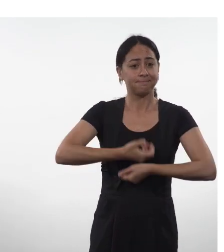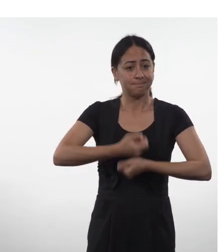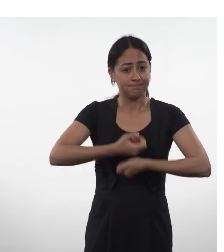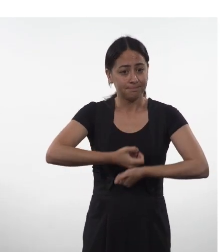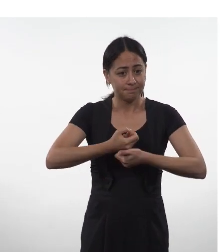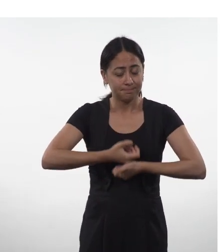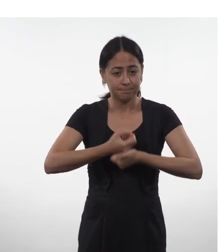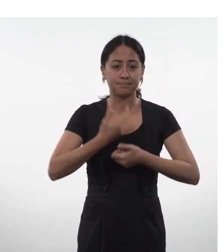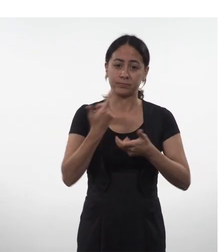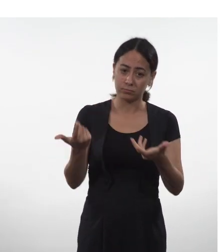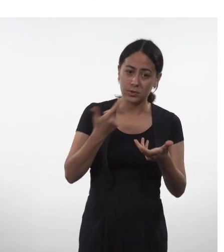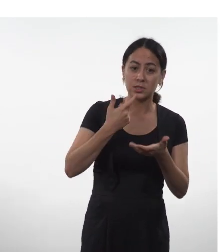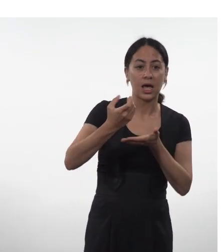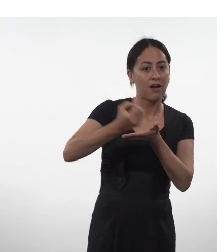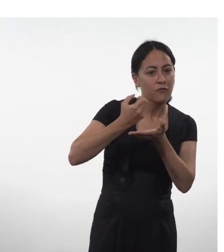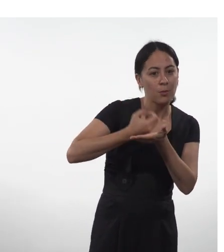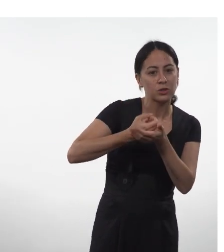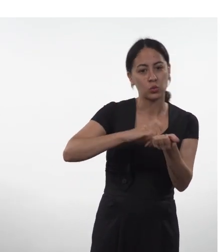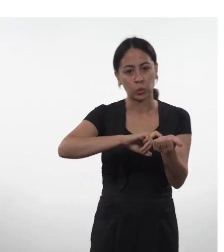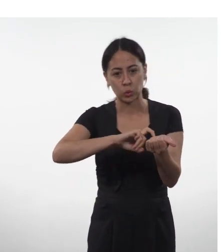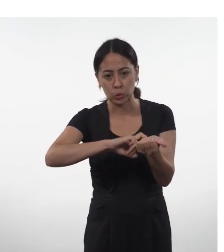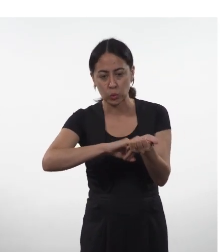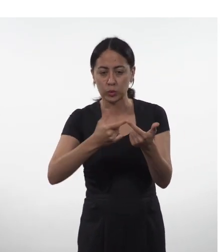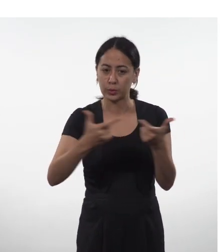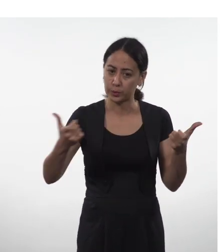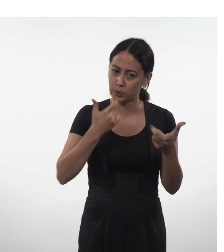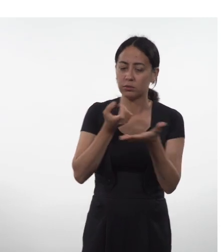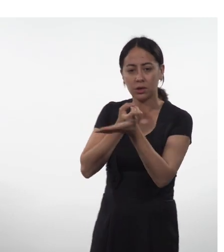nous enverrons à toutes les personnes inscrites, que vous retrouverez aussi sur le site de